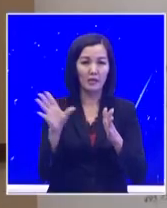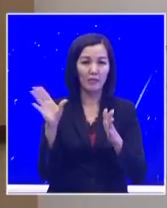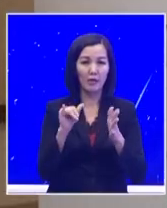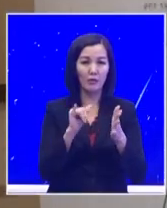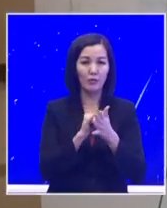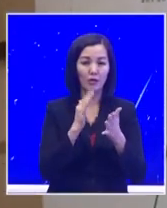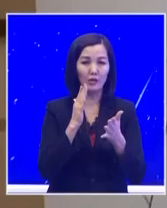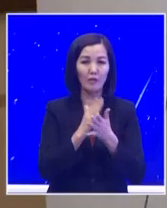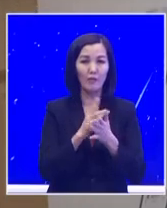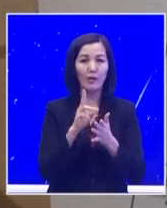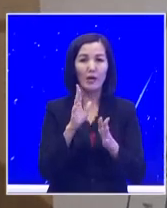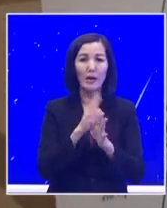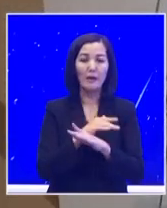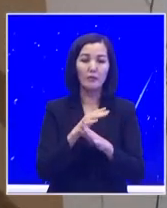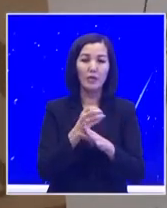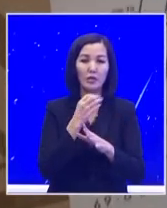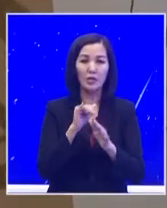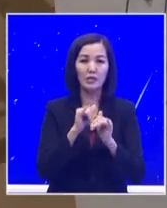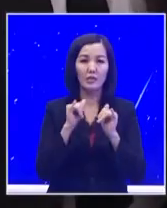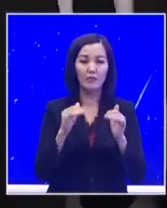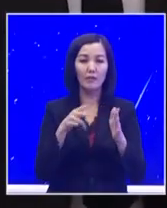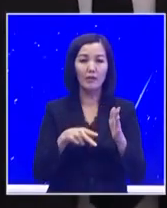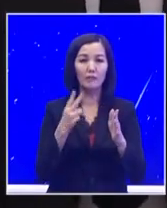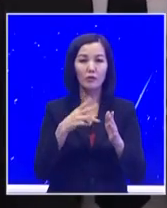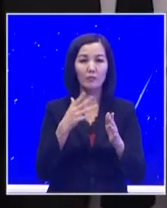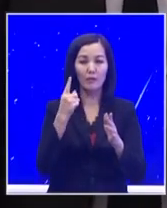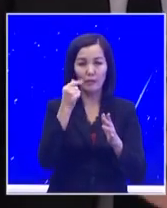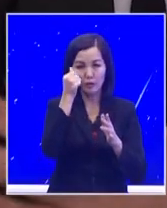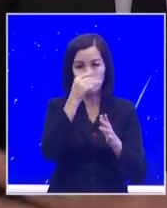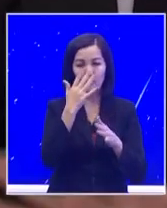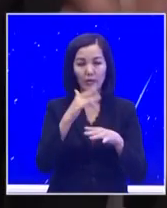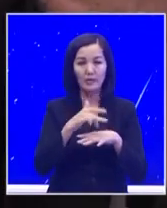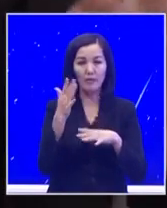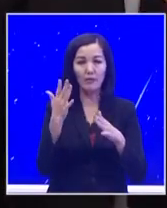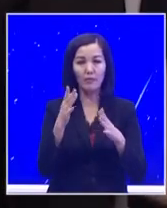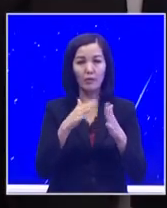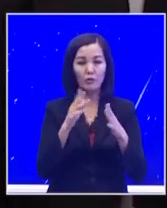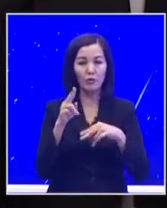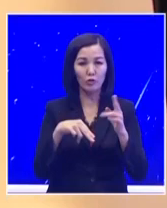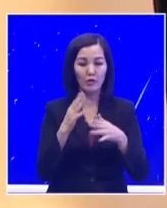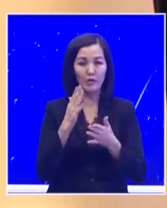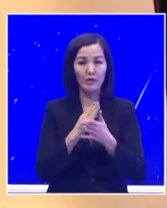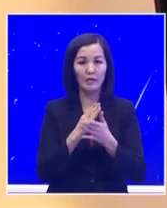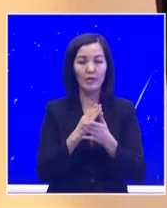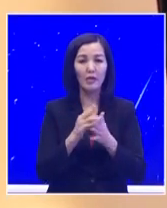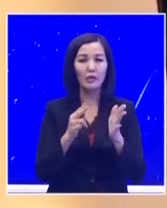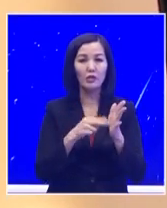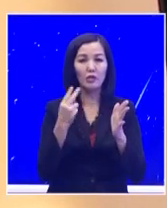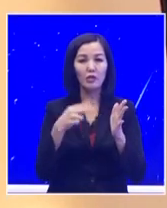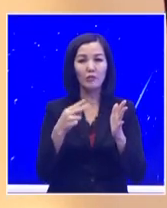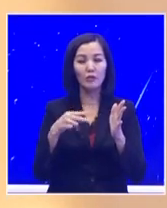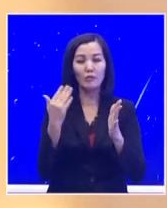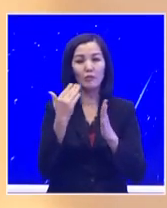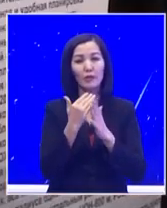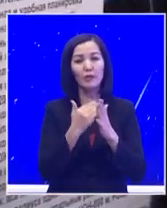Қапшағай қарқынды өсіп келеді. 2021 жылға дейін 5 қабатты 5 үй салынады. Мәселен, Балсу кешенінде 7-20-25